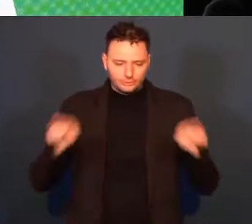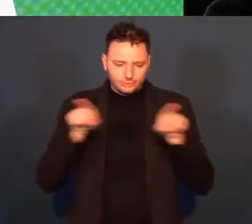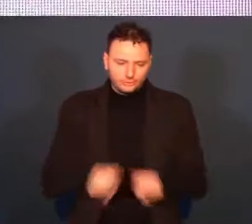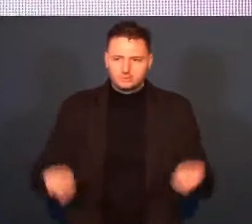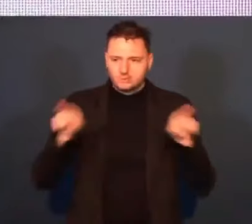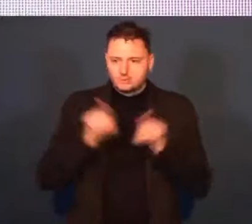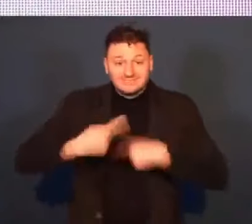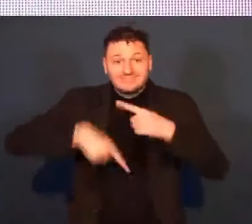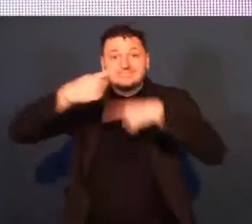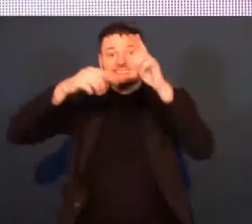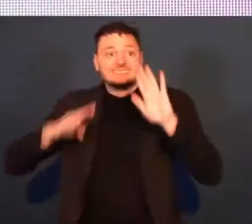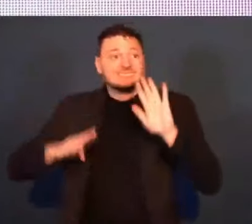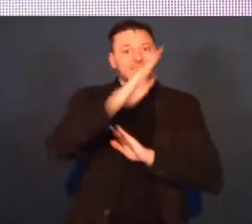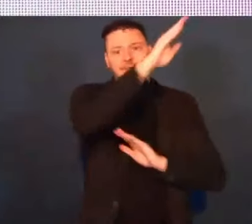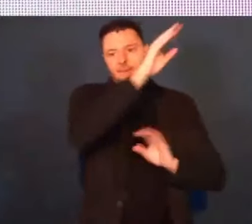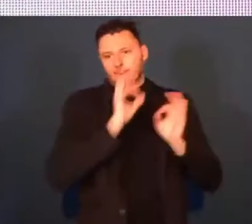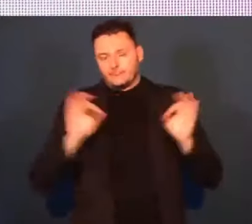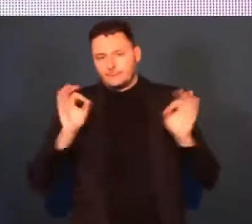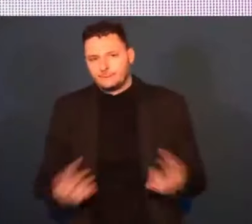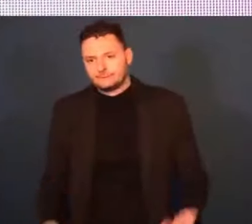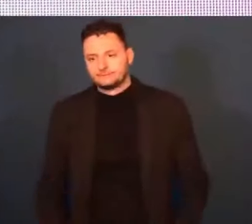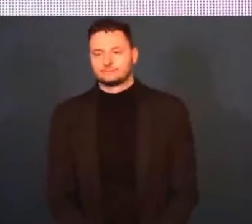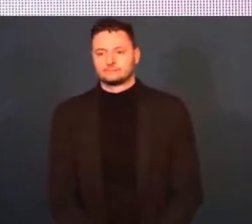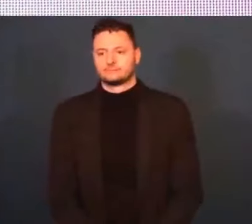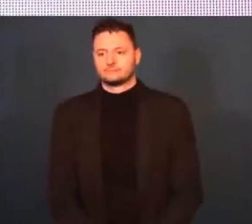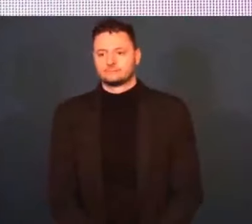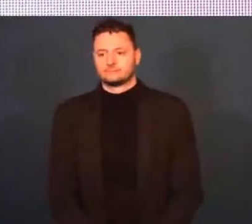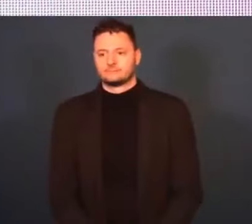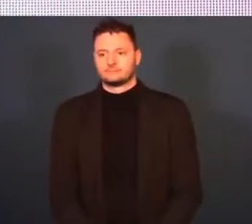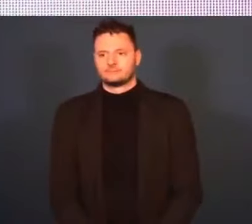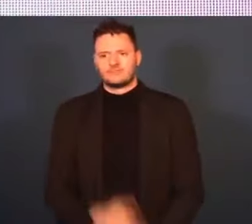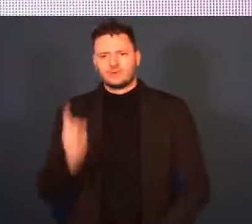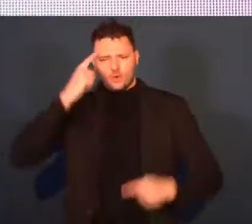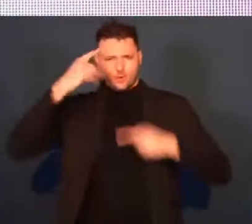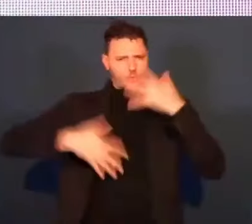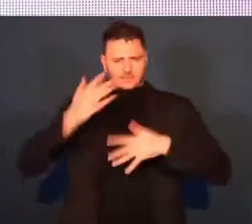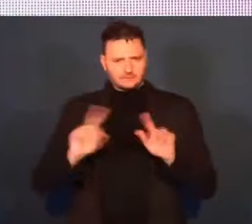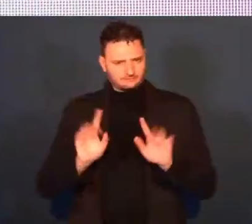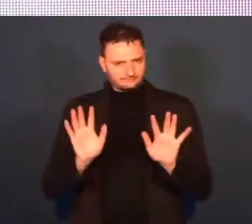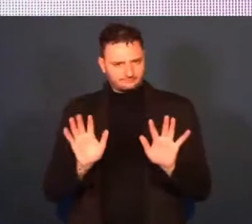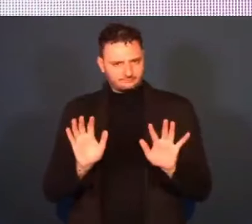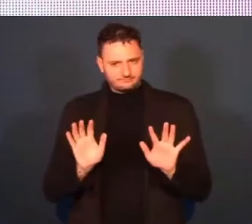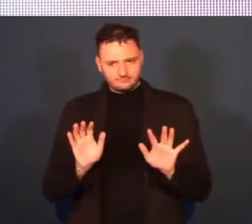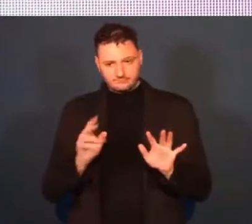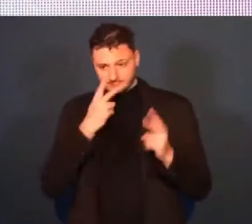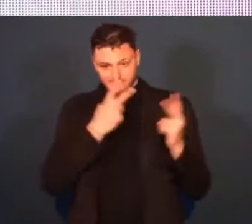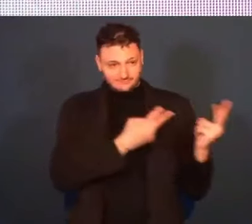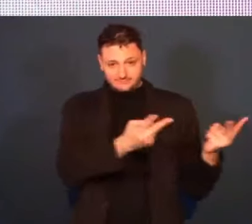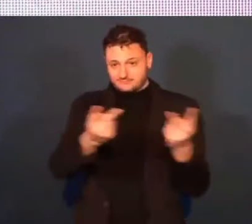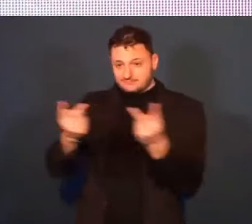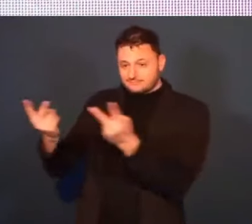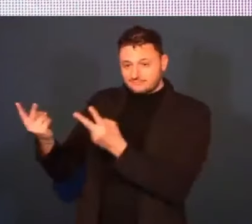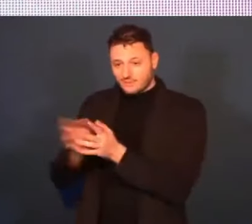Но не се обърквайте. Това, което виждам в лицата на хората, които са в залата и може би не може